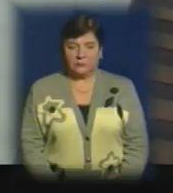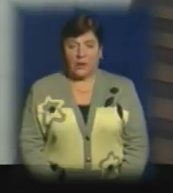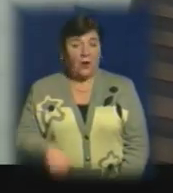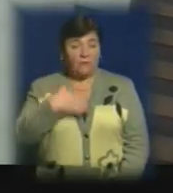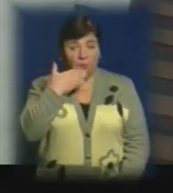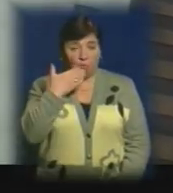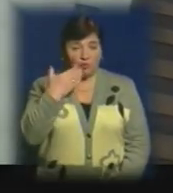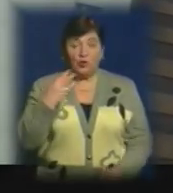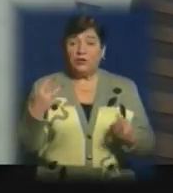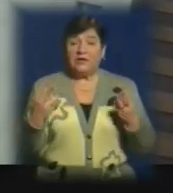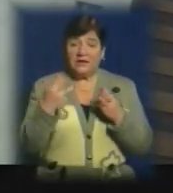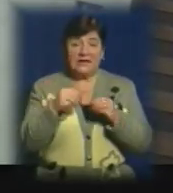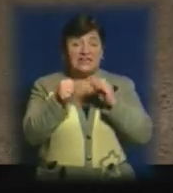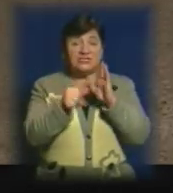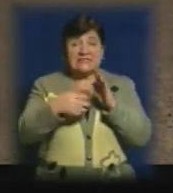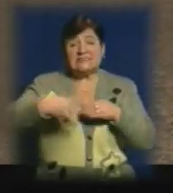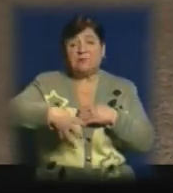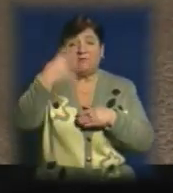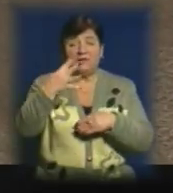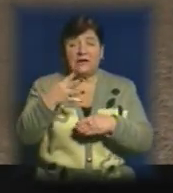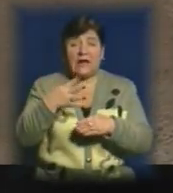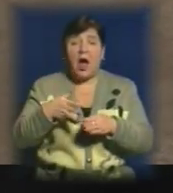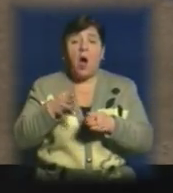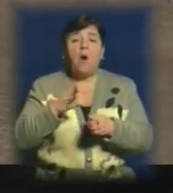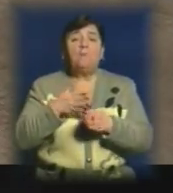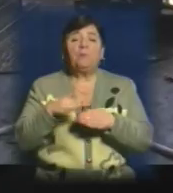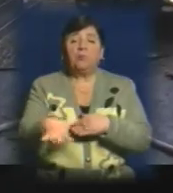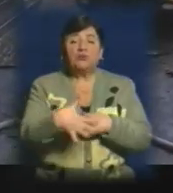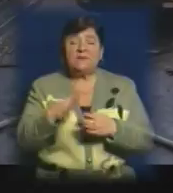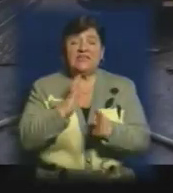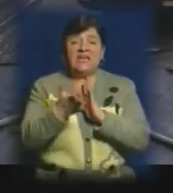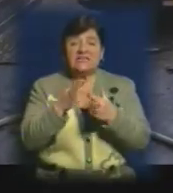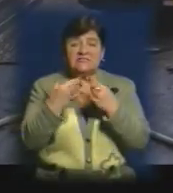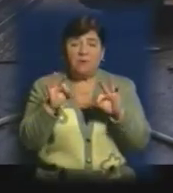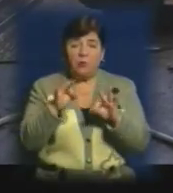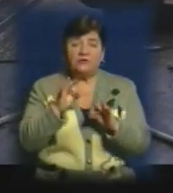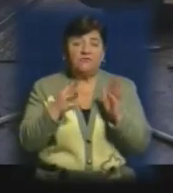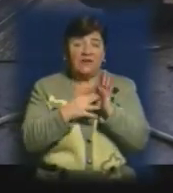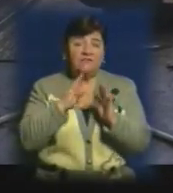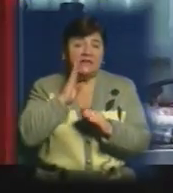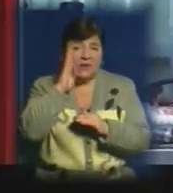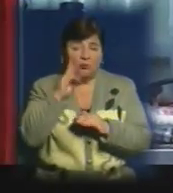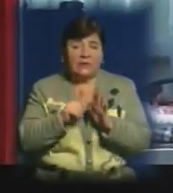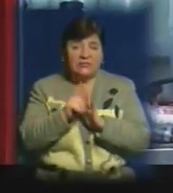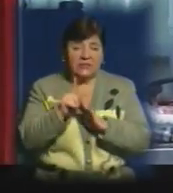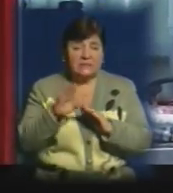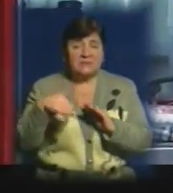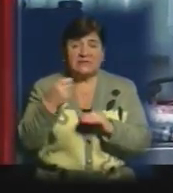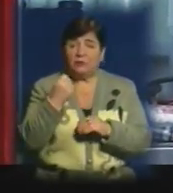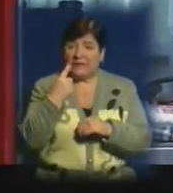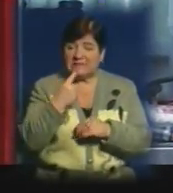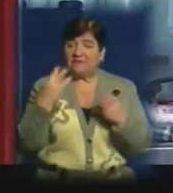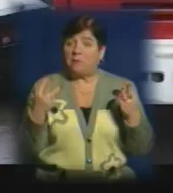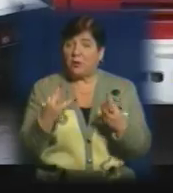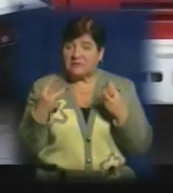В Ужгороді горіла 16-поверхівка на проспекті Свободи. Пожежа почалася після 9-ї ранку, погасили її після 11-ї. На